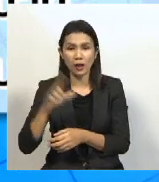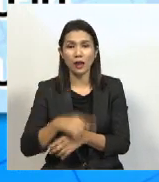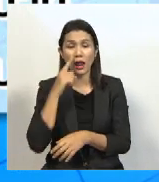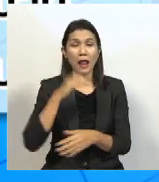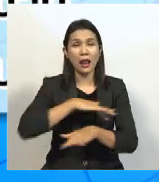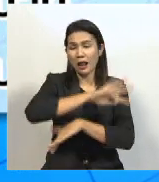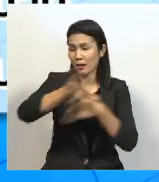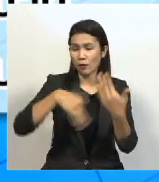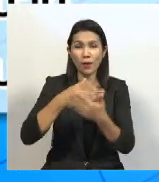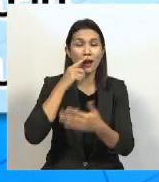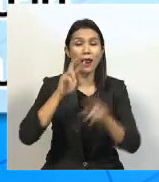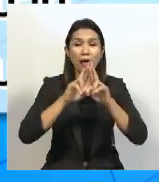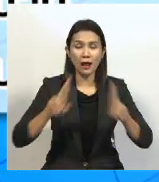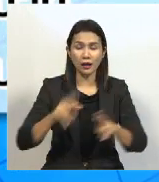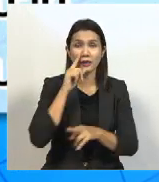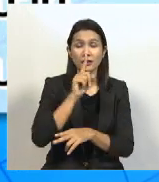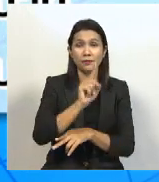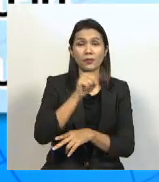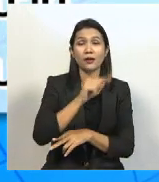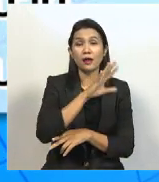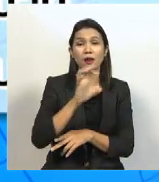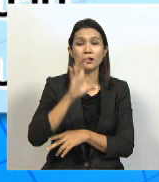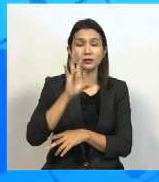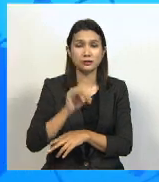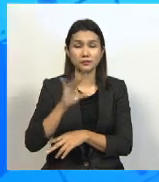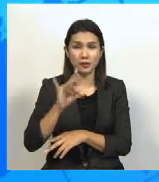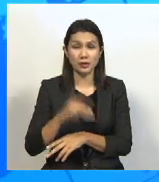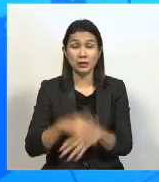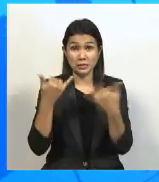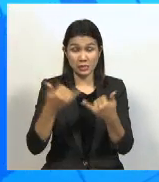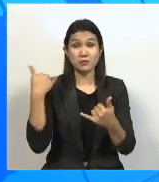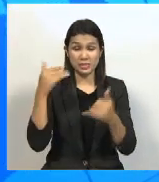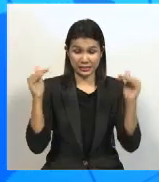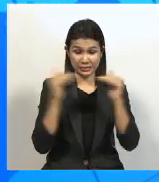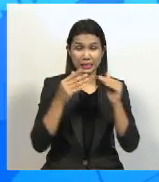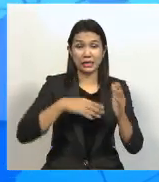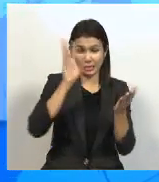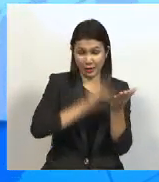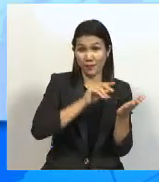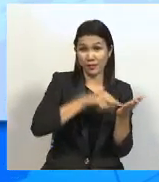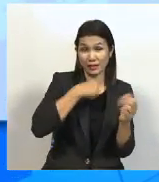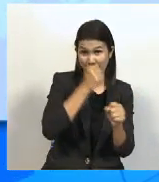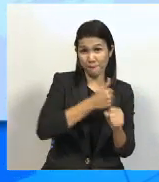าน3แสนบาทครับตอนนี้มีผู้ใช้สิทธิ์มีแล้ว 8,320,831 ค